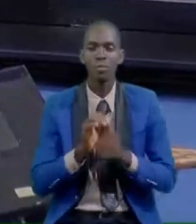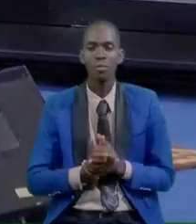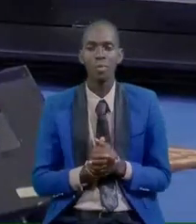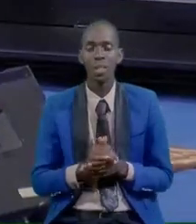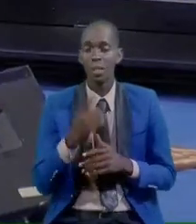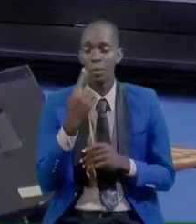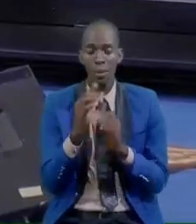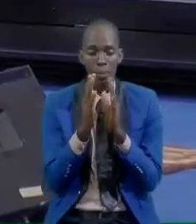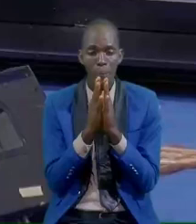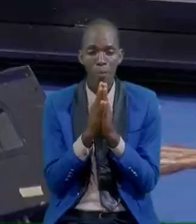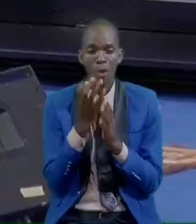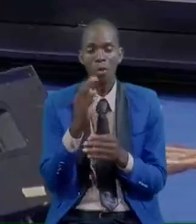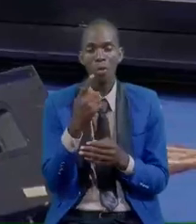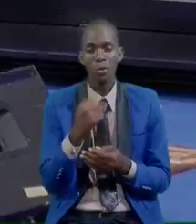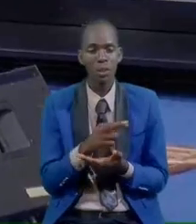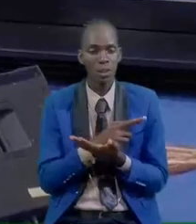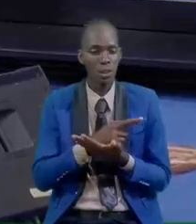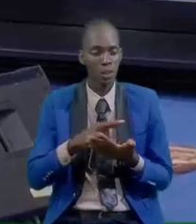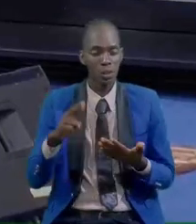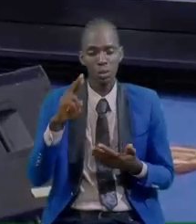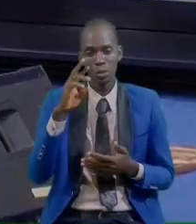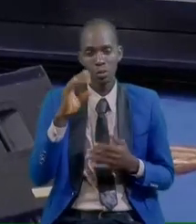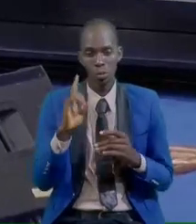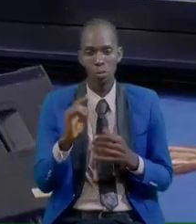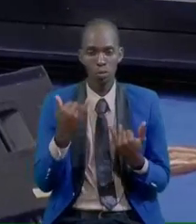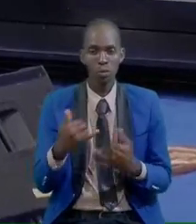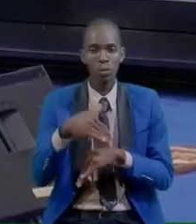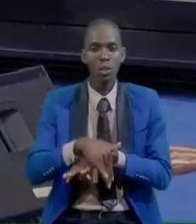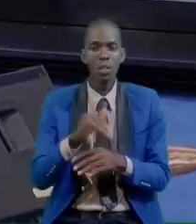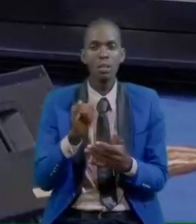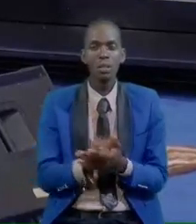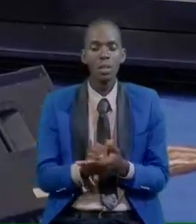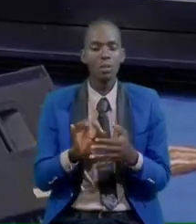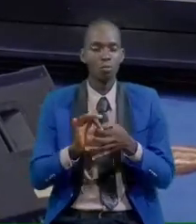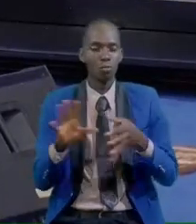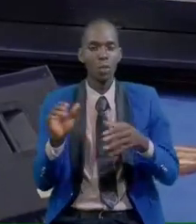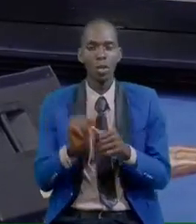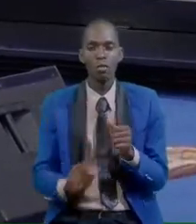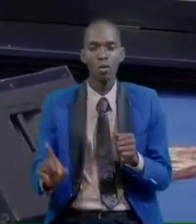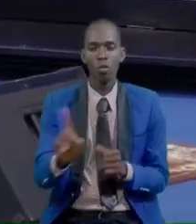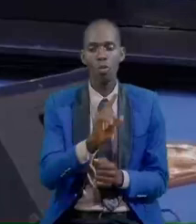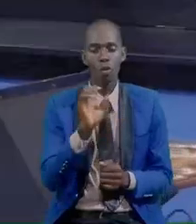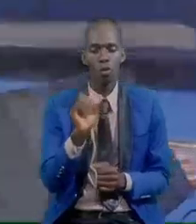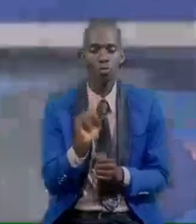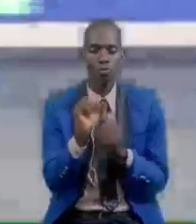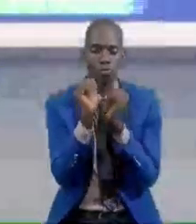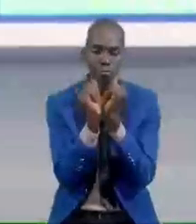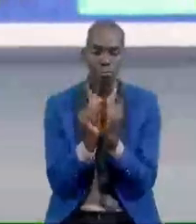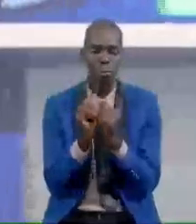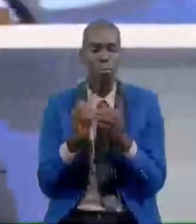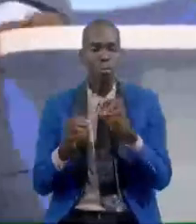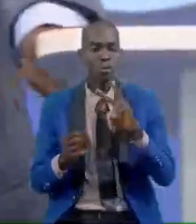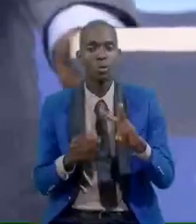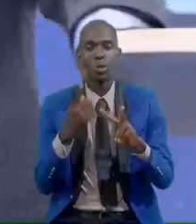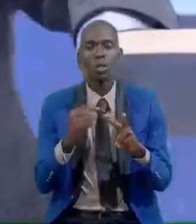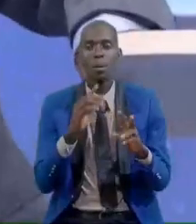La prière du juste, ce soir, qu'il délie les liens de tous. Deuxième point, les